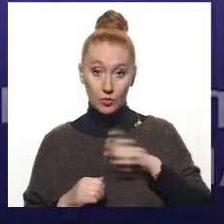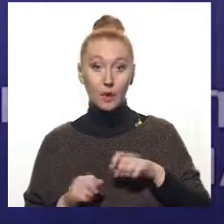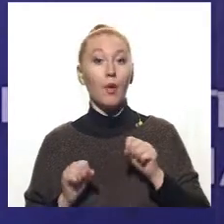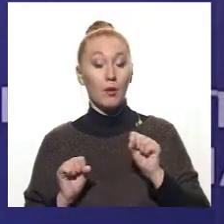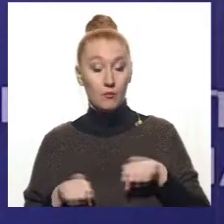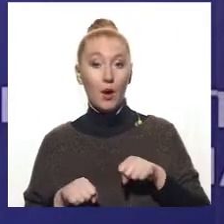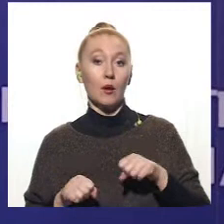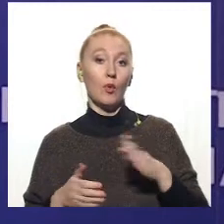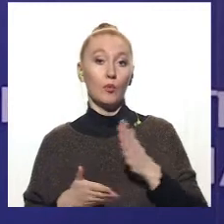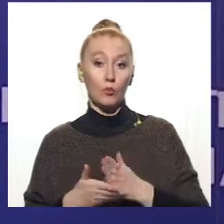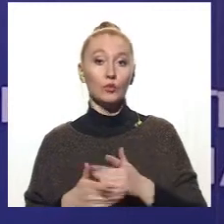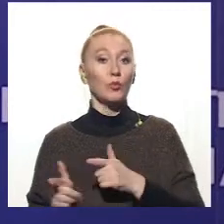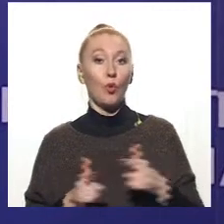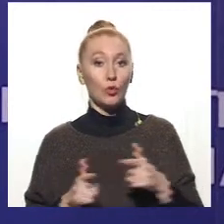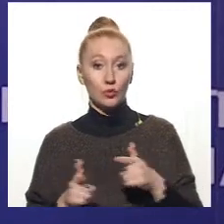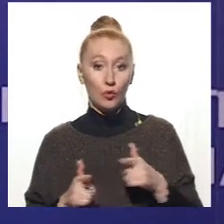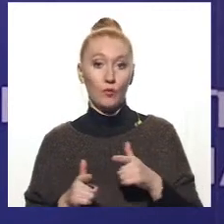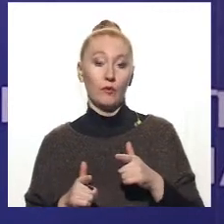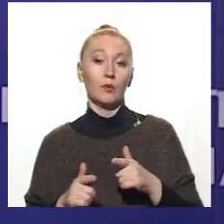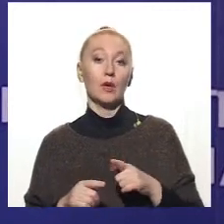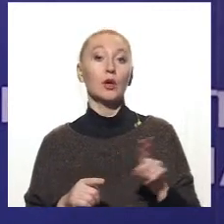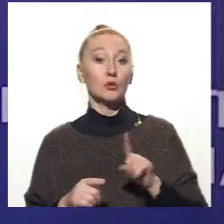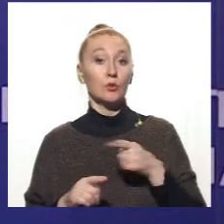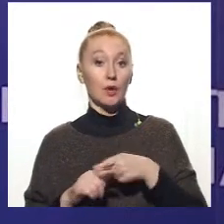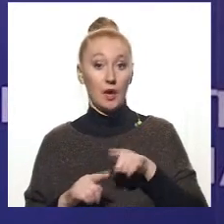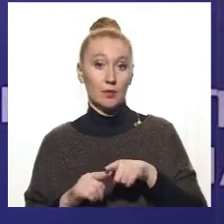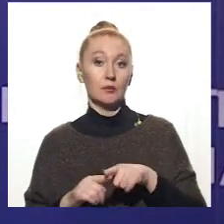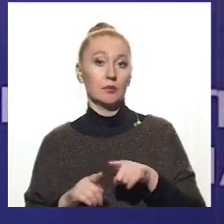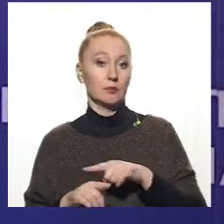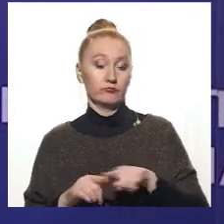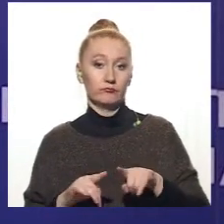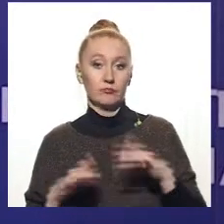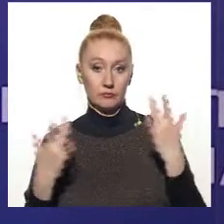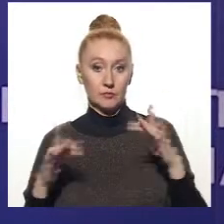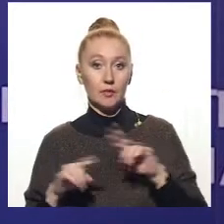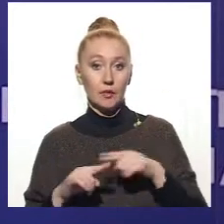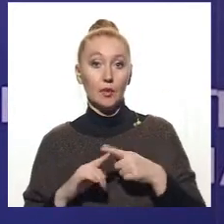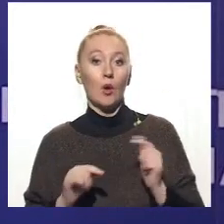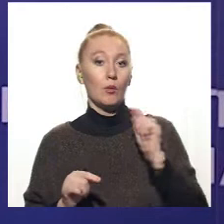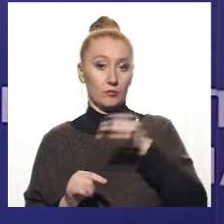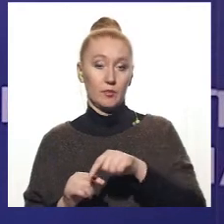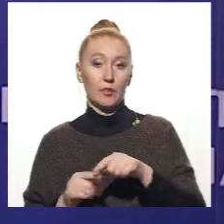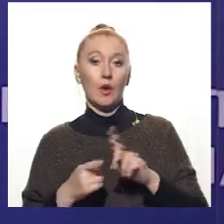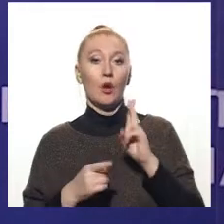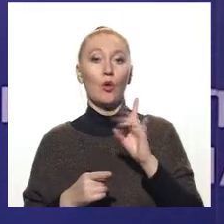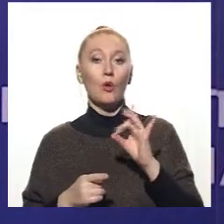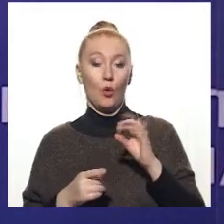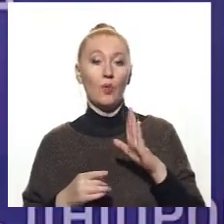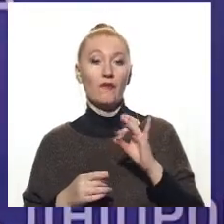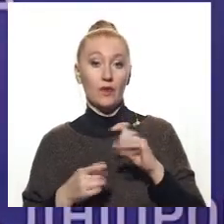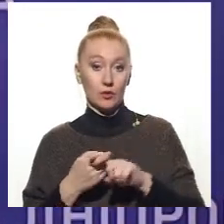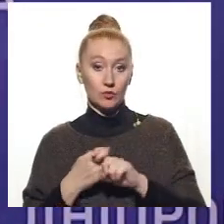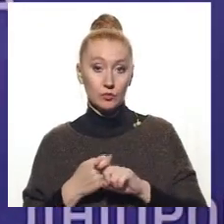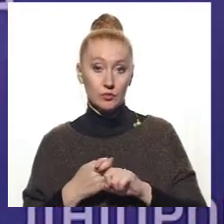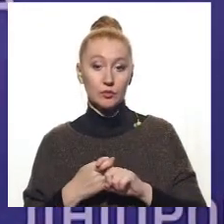маємо бути готовими до цієї надзвичайної ситуації, а саме проникнення вірусу, коронавірусу.